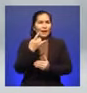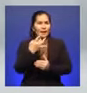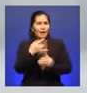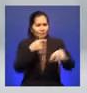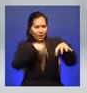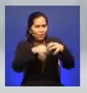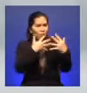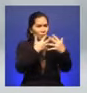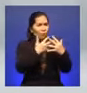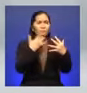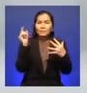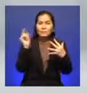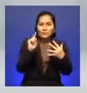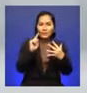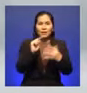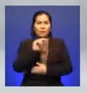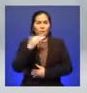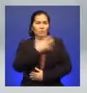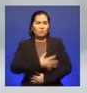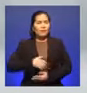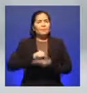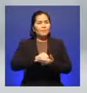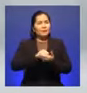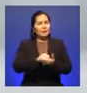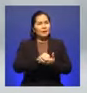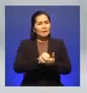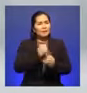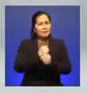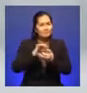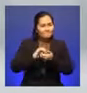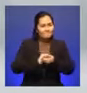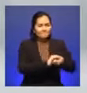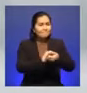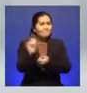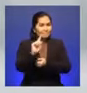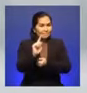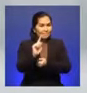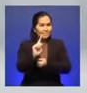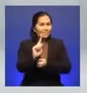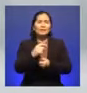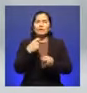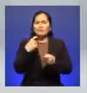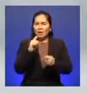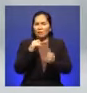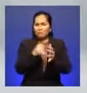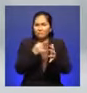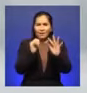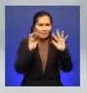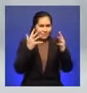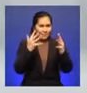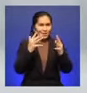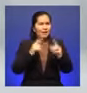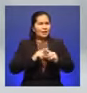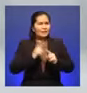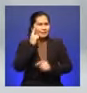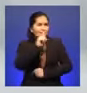นจำแล้วก็เชื่อมโยงกับระบบบริการสุขภาพด้วยงานนี้ไม่ง่ายค่ะแต่ว่าคนที่จะมาเล่าภาพนี้ให้เห็นชัด